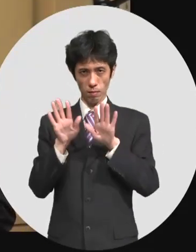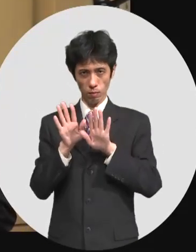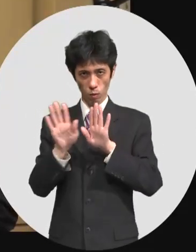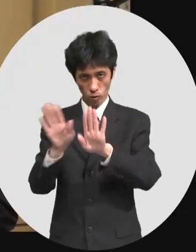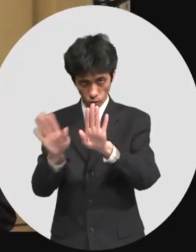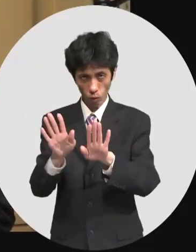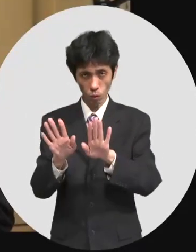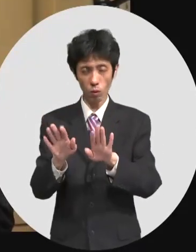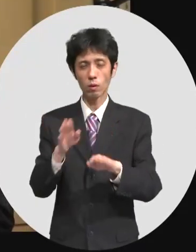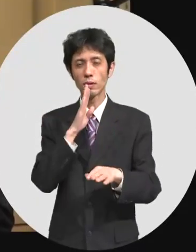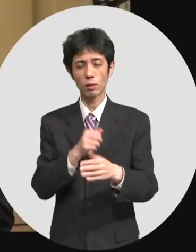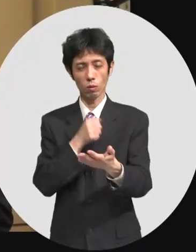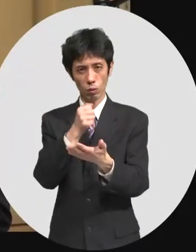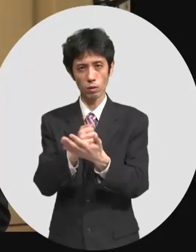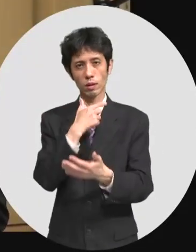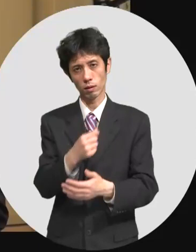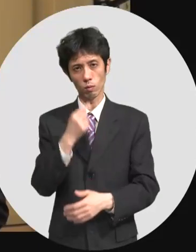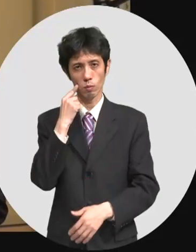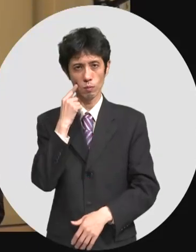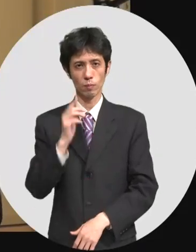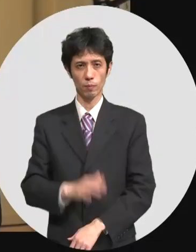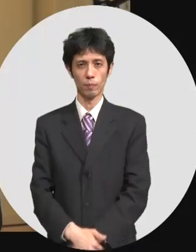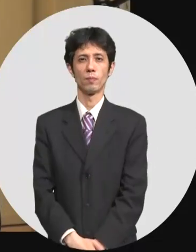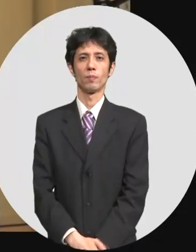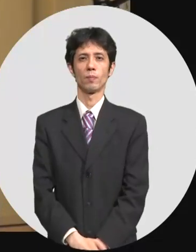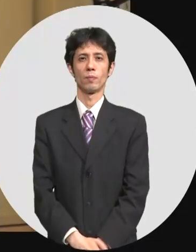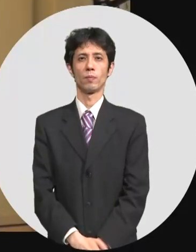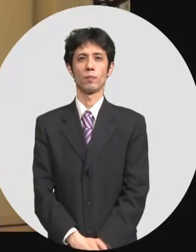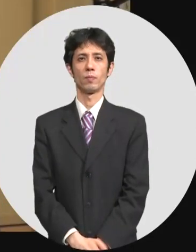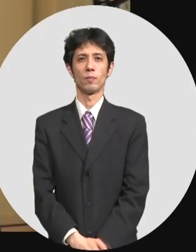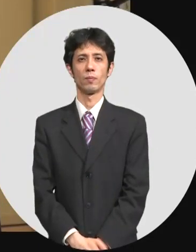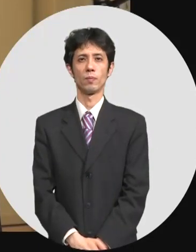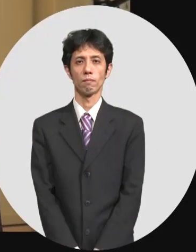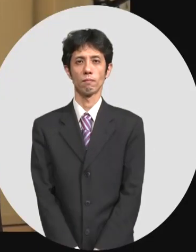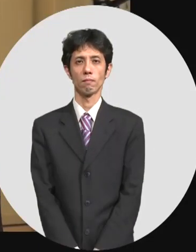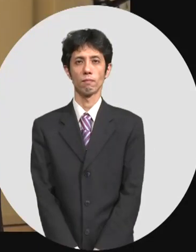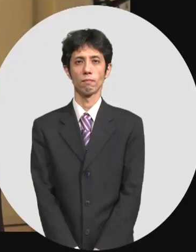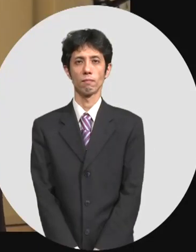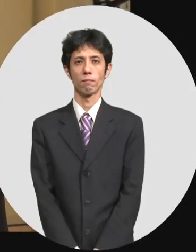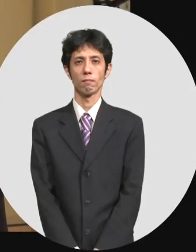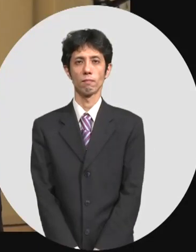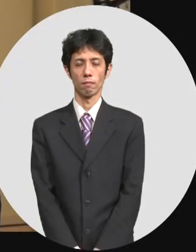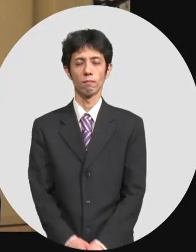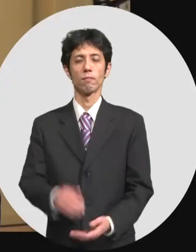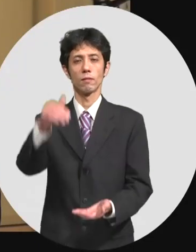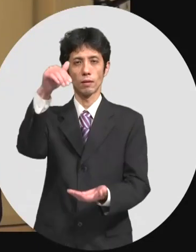をより実行あるものにしていきたいというふうに思っております。最後に